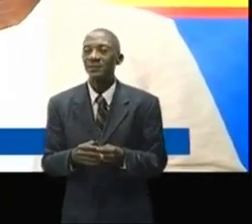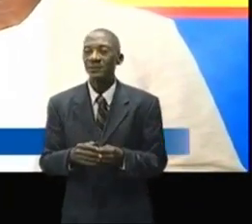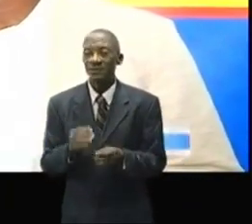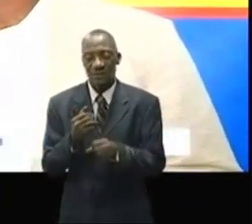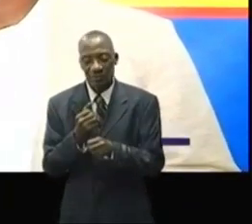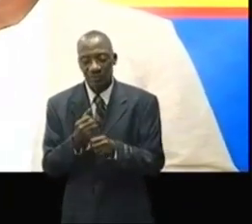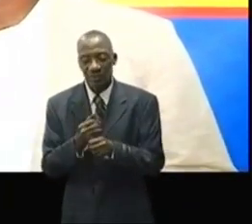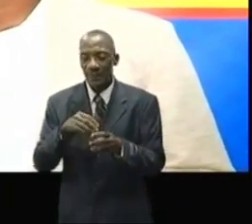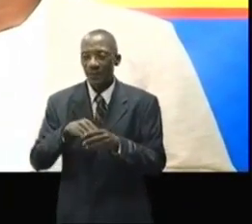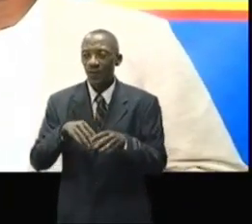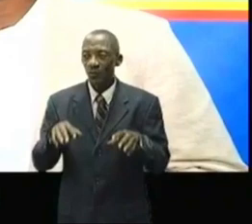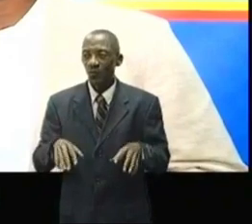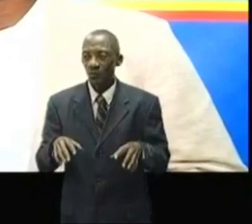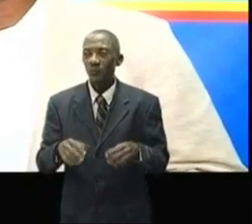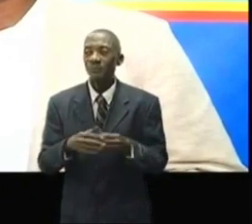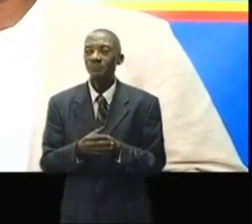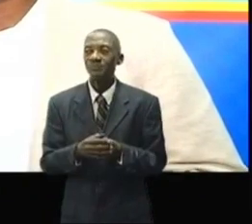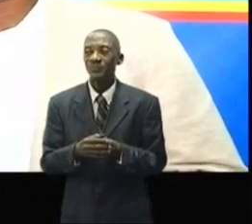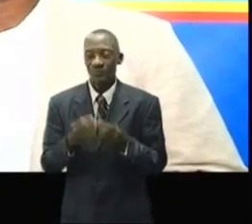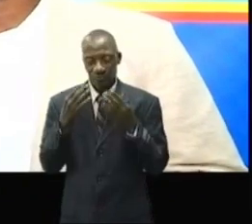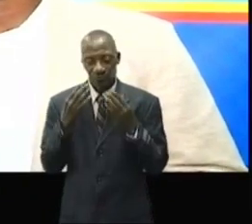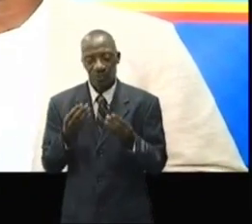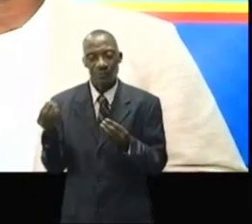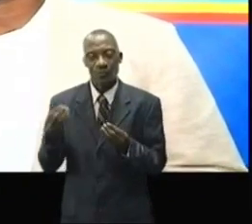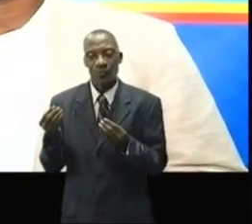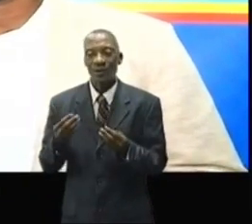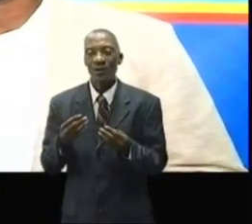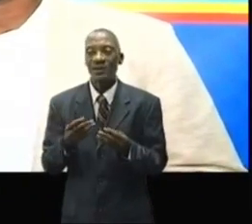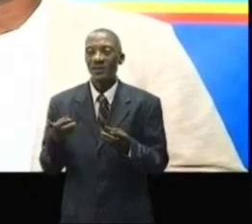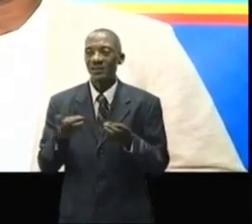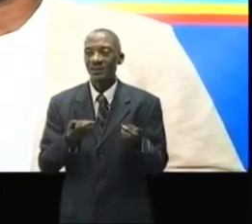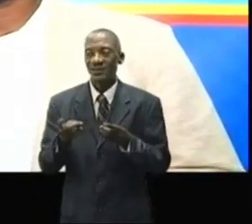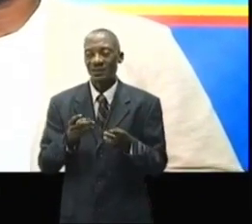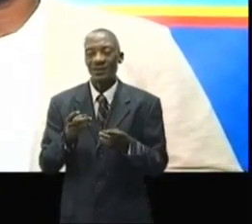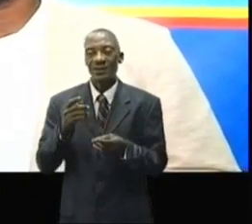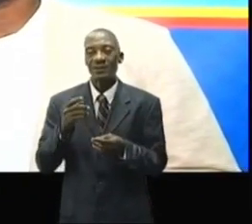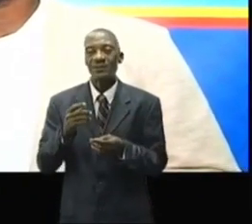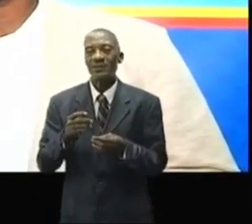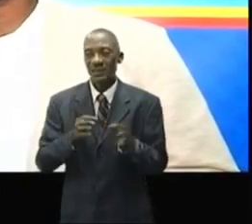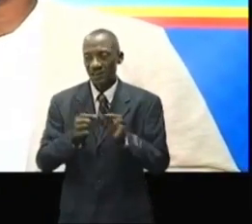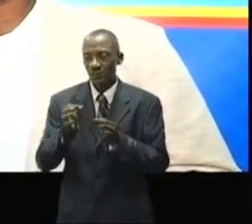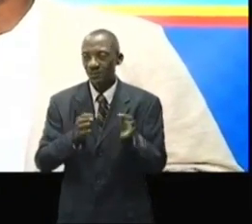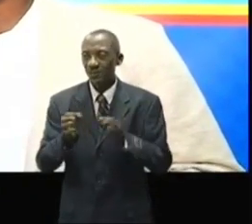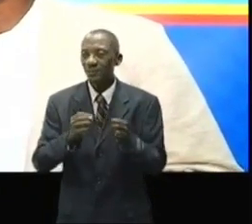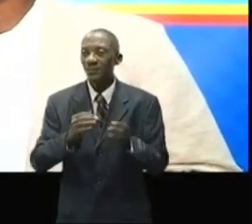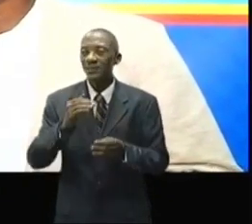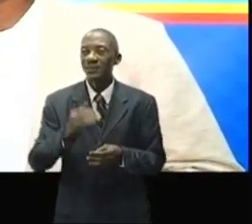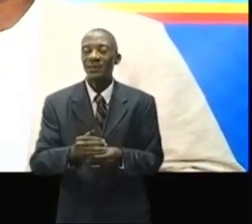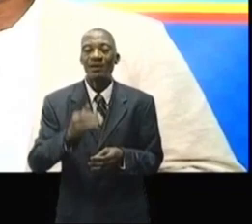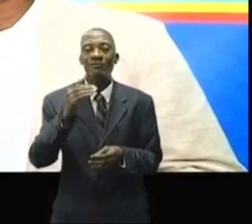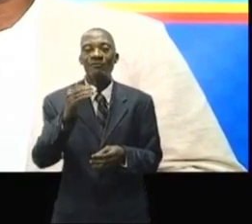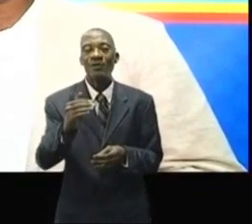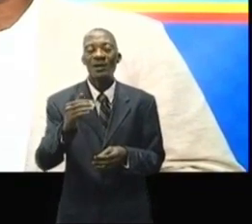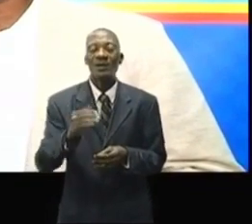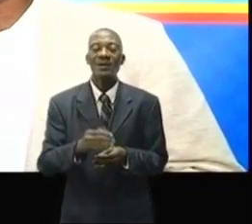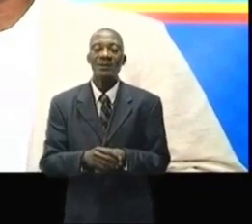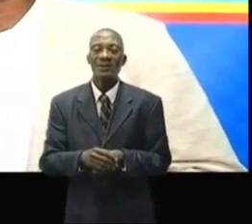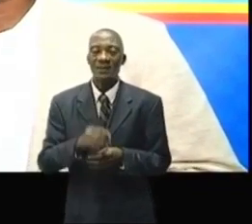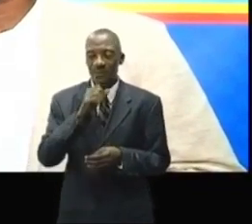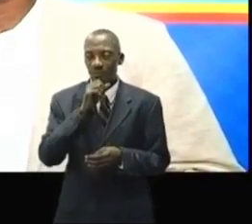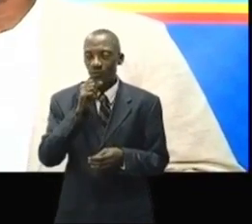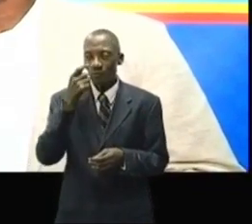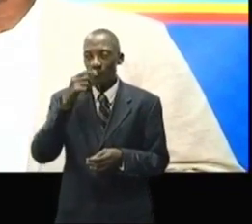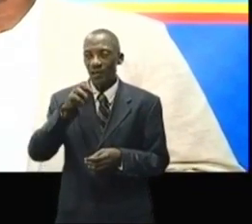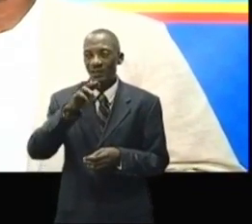et qui en tant qu'investisseur, nous sommes prêts à accompagner le gouvernement dans l'atteinte d'une universalité de l'accès aux